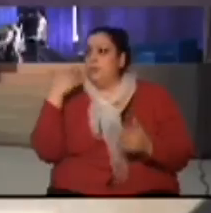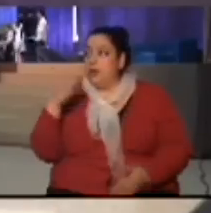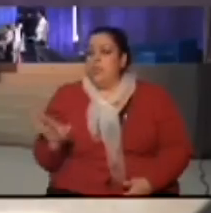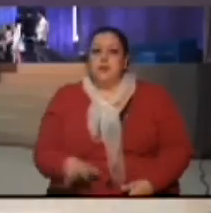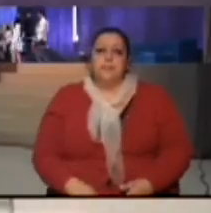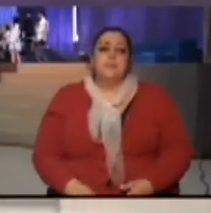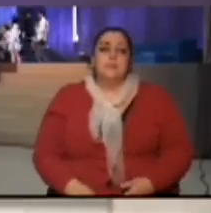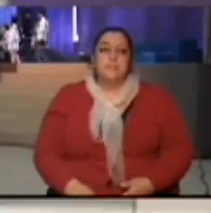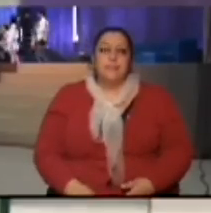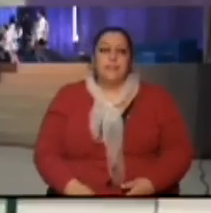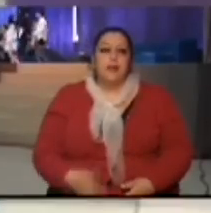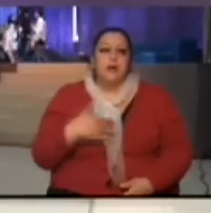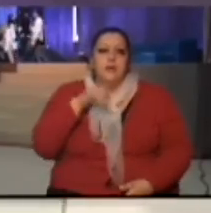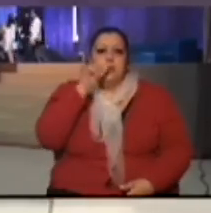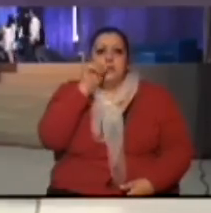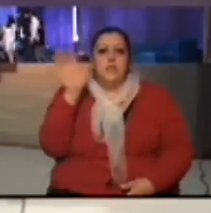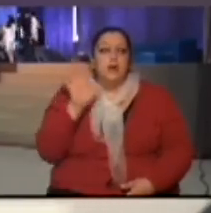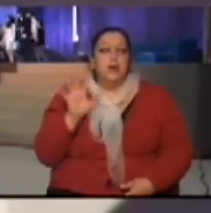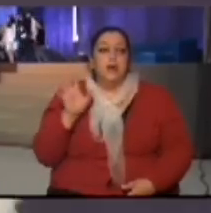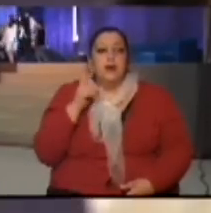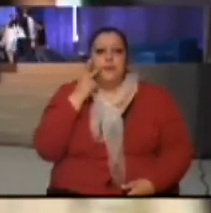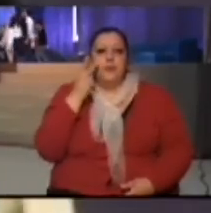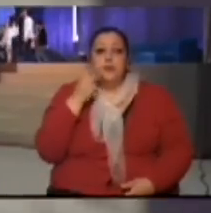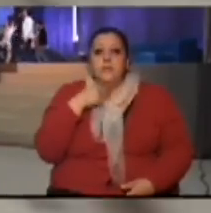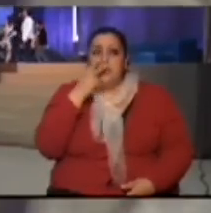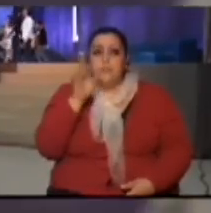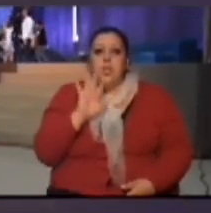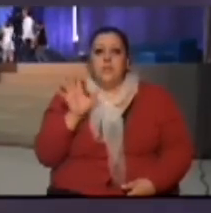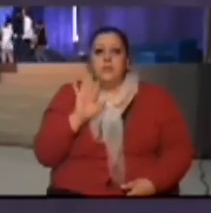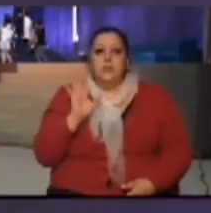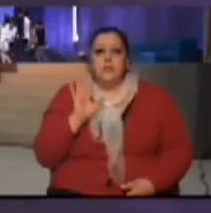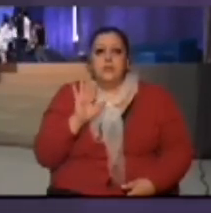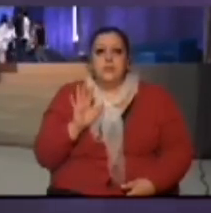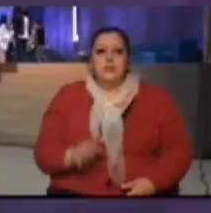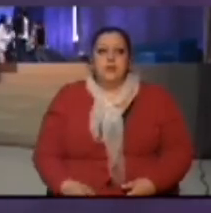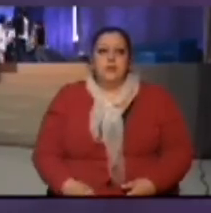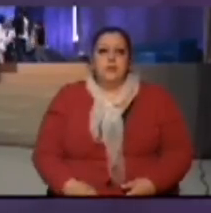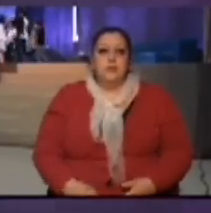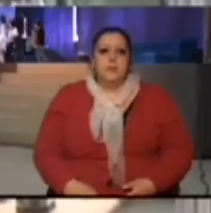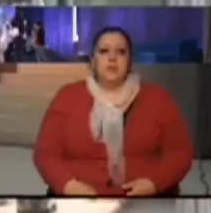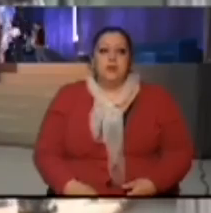ճանապարհները։ Ես չեմ նայի երևույթին,